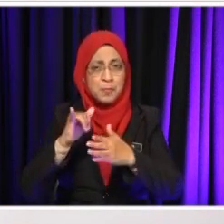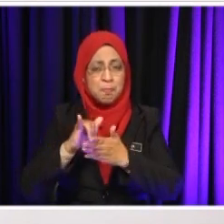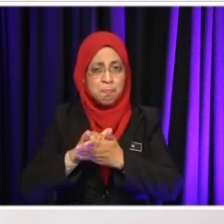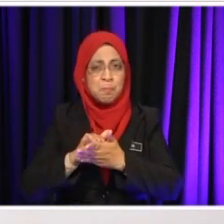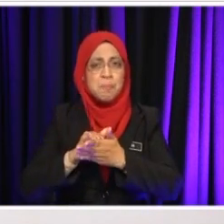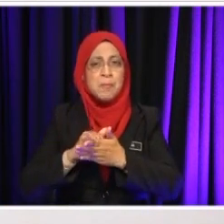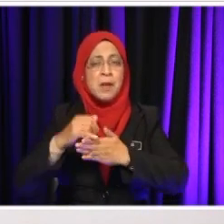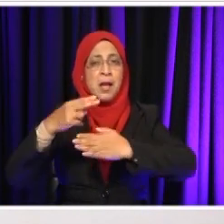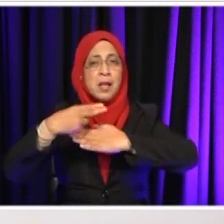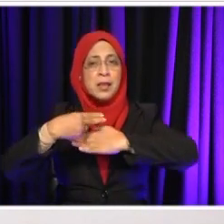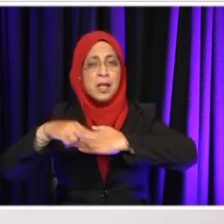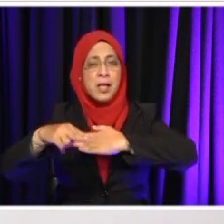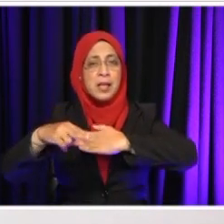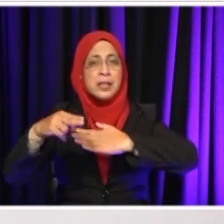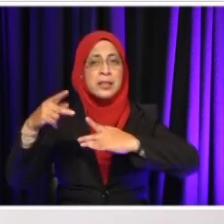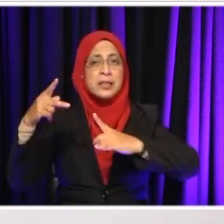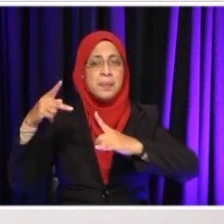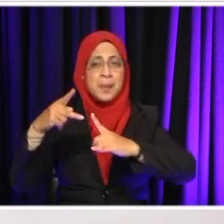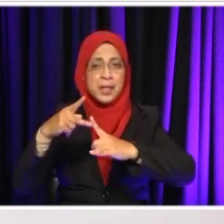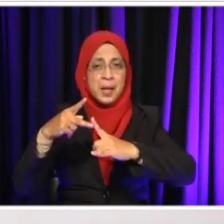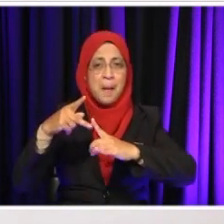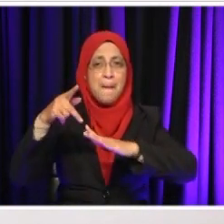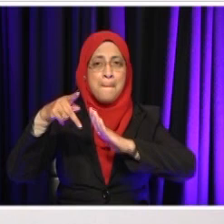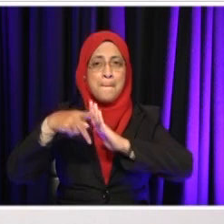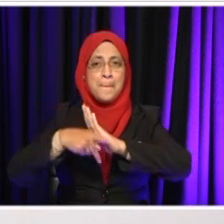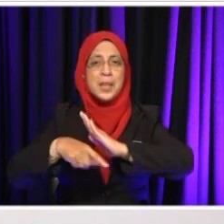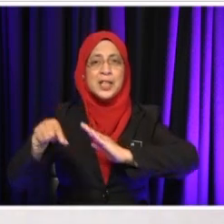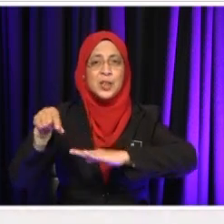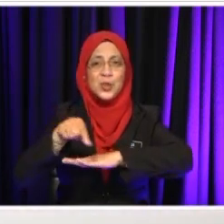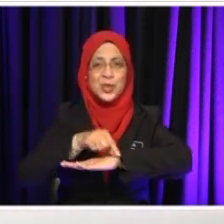dan seterusnya menghanta isyarat kepada